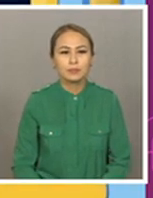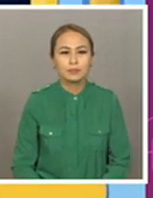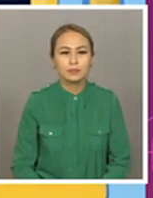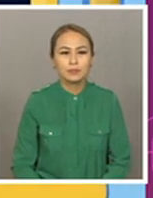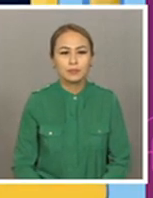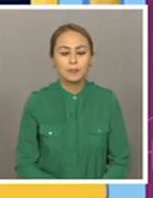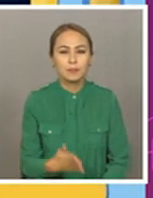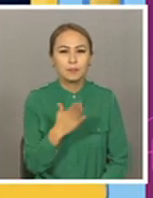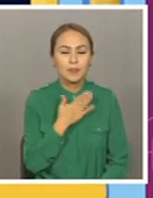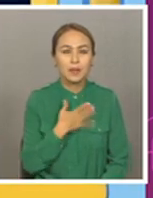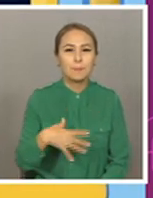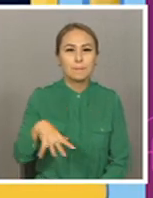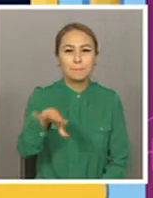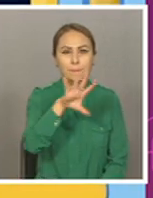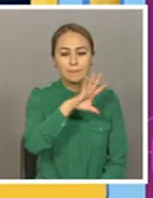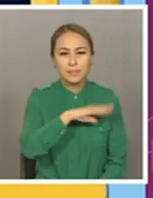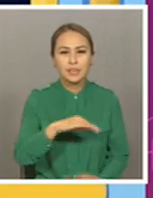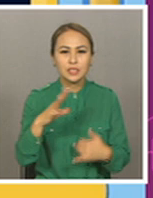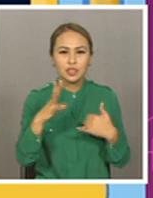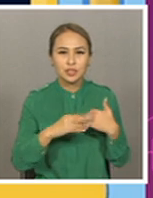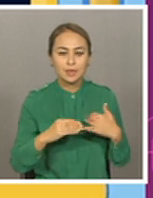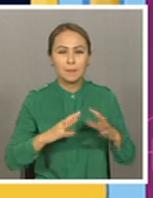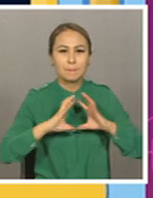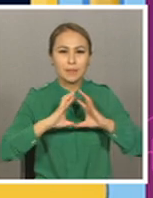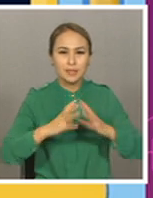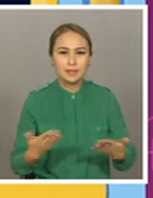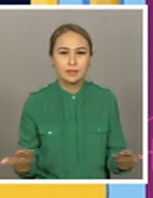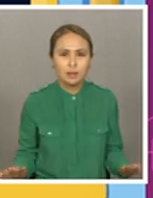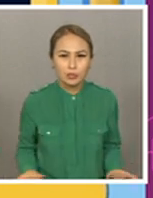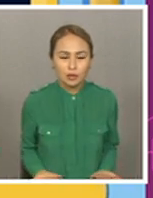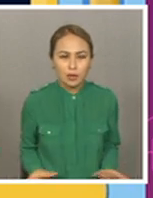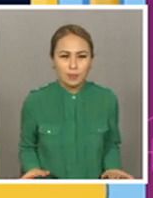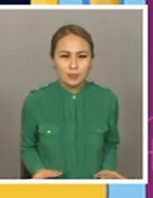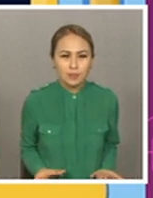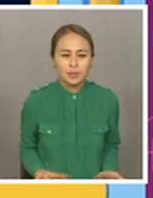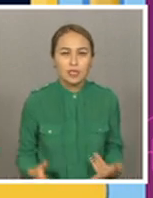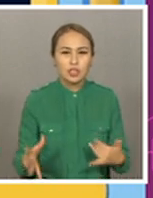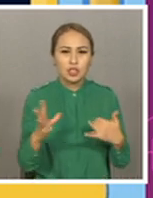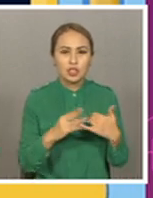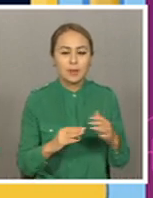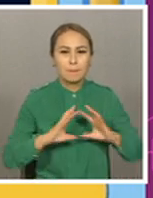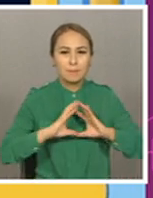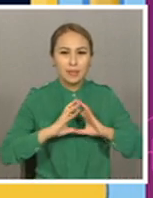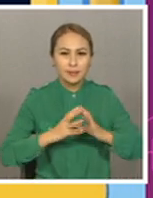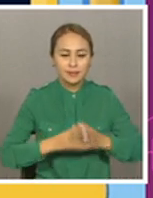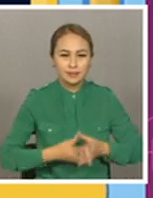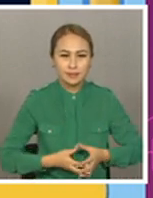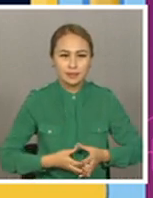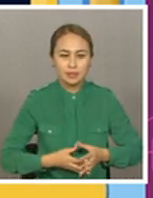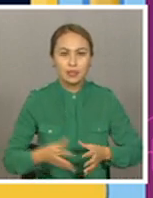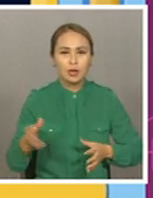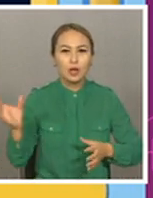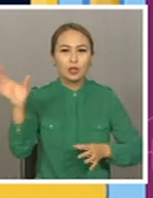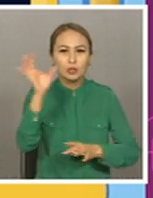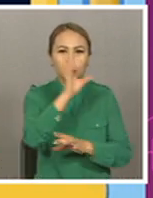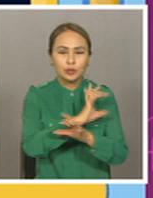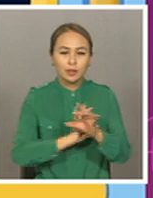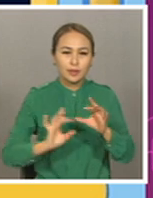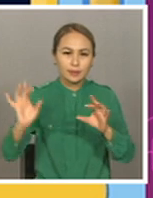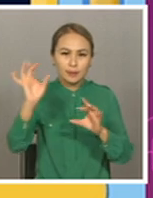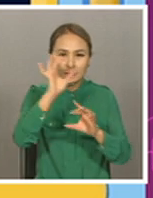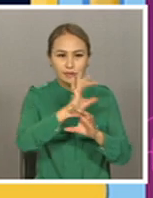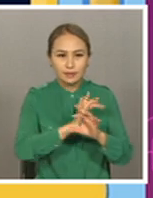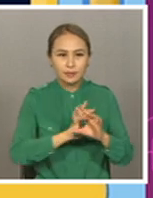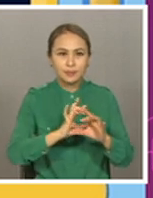Біз бәріміз жер планетасында тұрамыз. Жер планетасы күнді айналады.